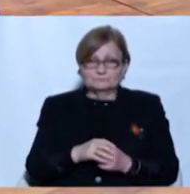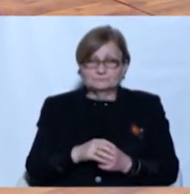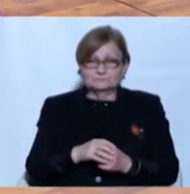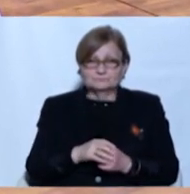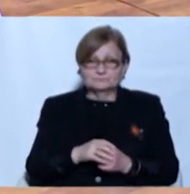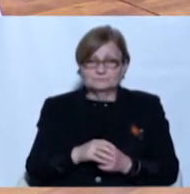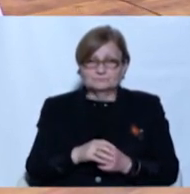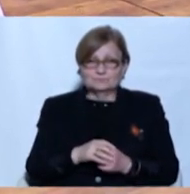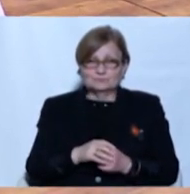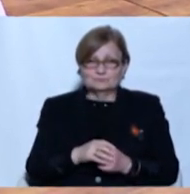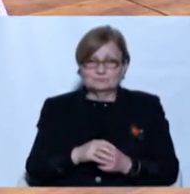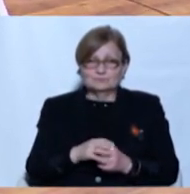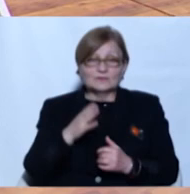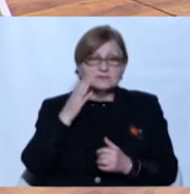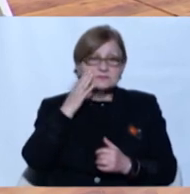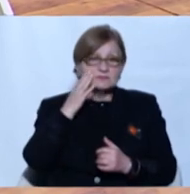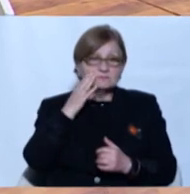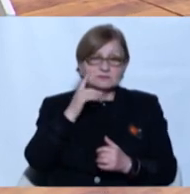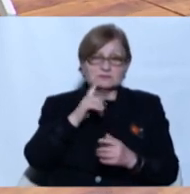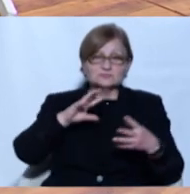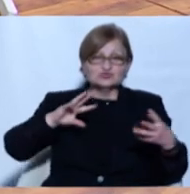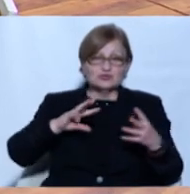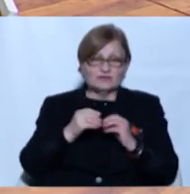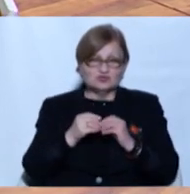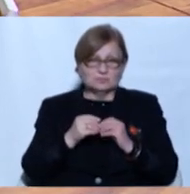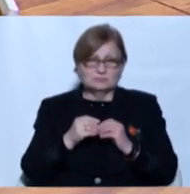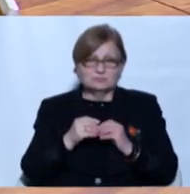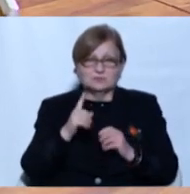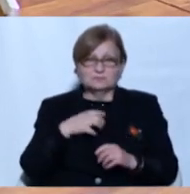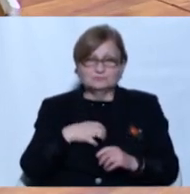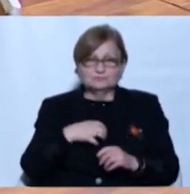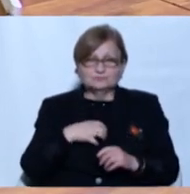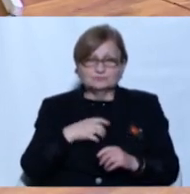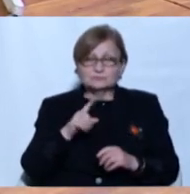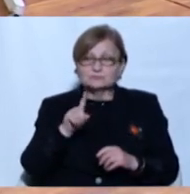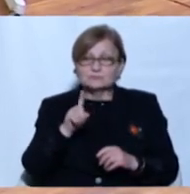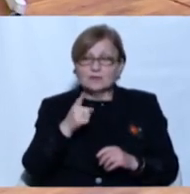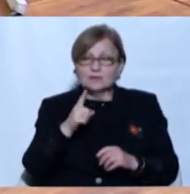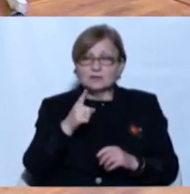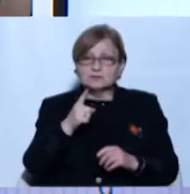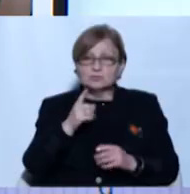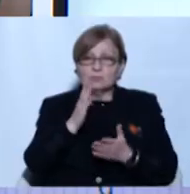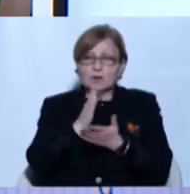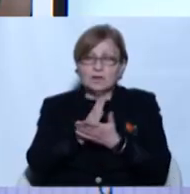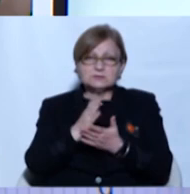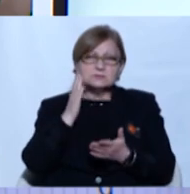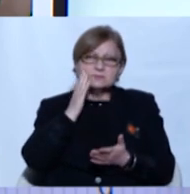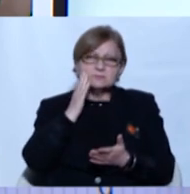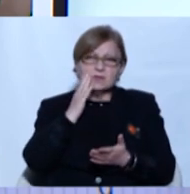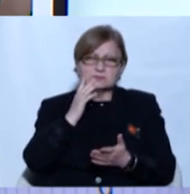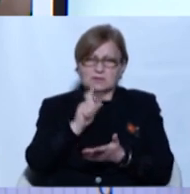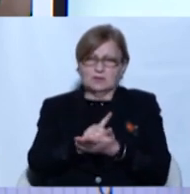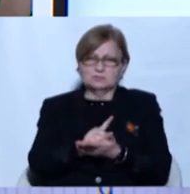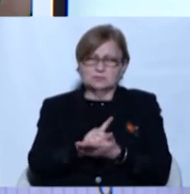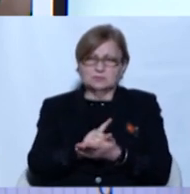და ბოლო ესე ვთქვა და სიმართლეს შევაჯავოთ, არის ერთი ძალიან მნიშვნელოვანი რამ. რატო არის ეს სიმართლე? იმიტომ რომ საბოლოო ჯამში